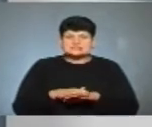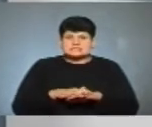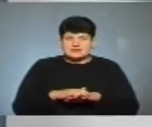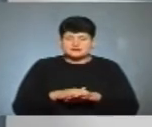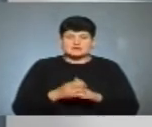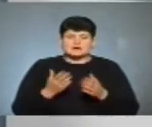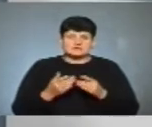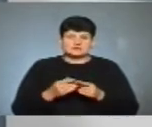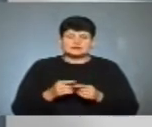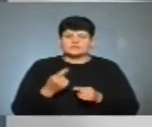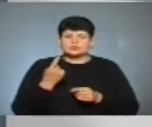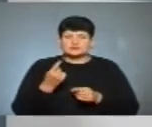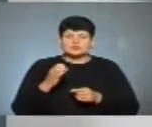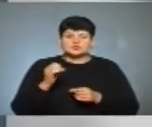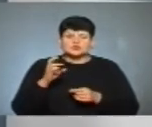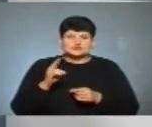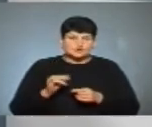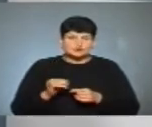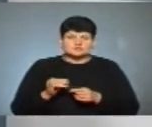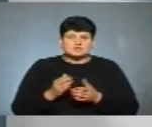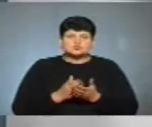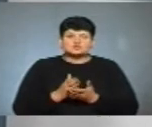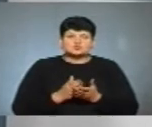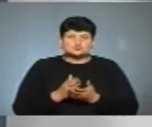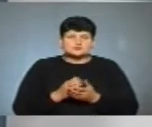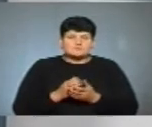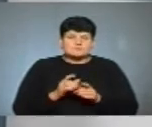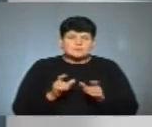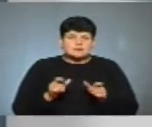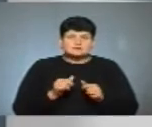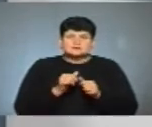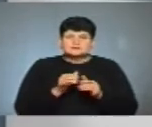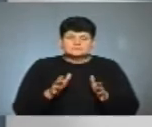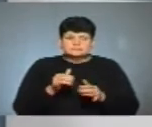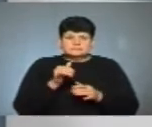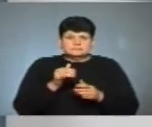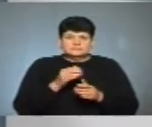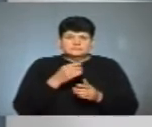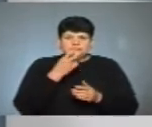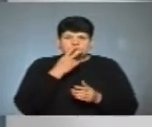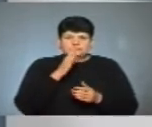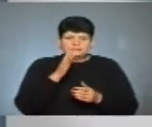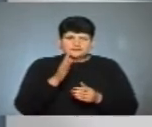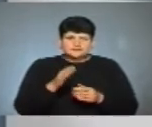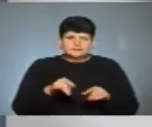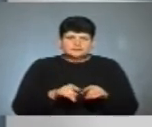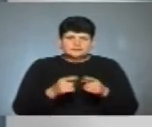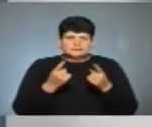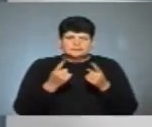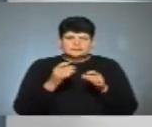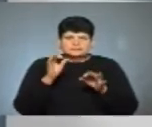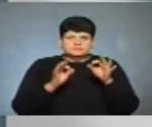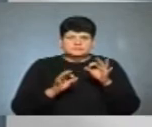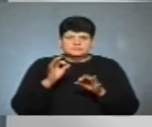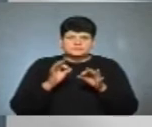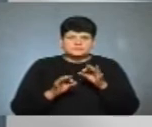речі, жодна соціологічна служба не спрогнозувала такого великого